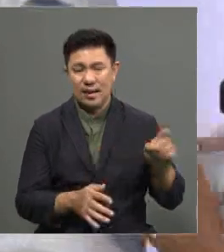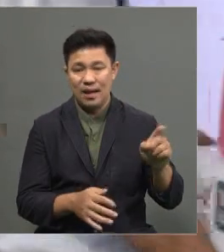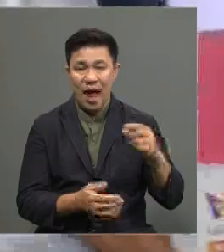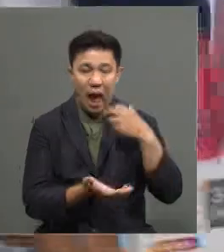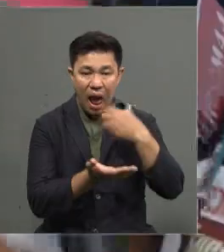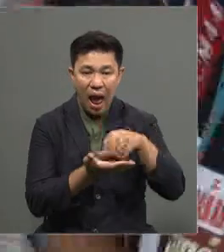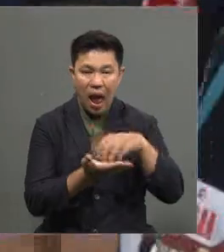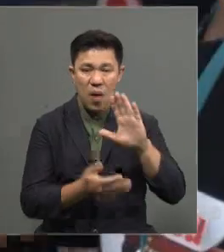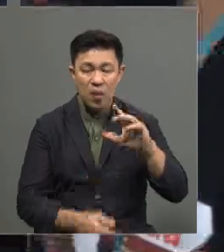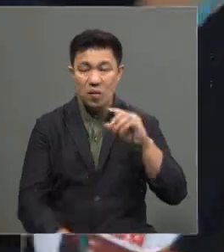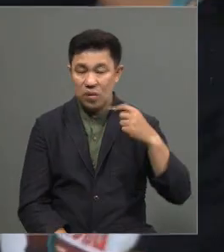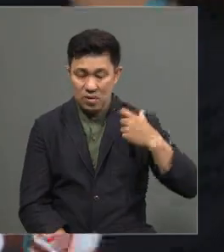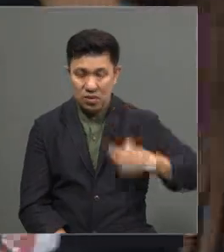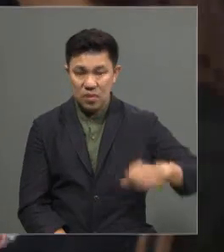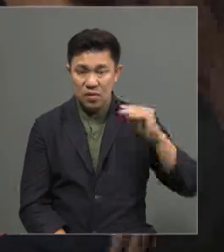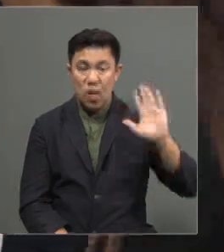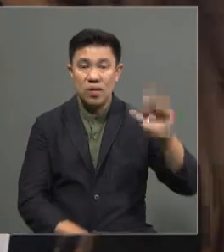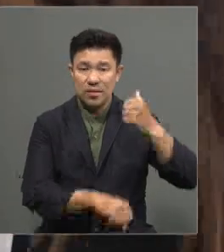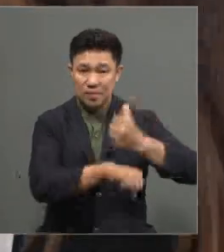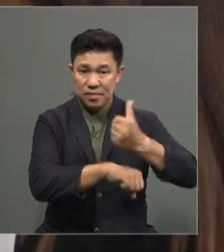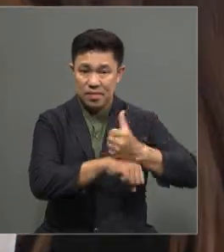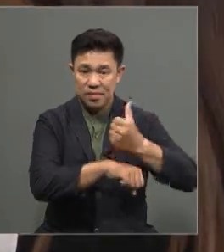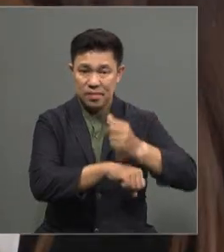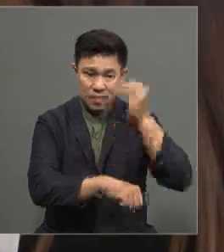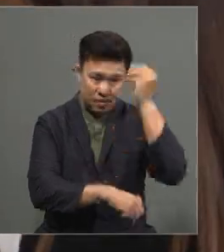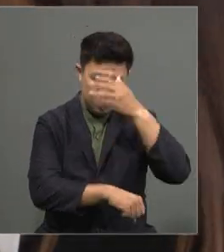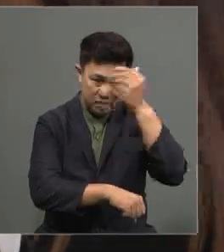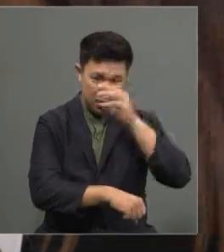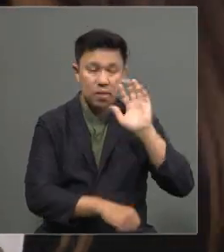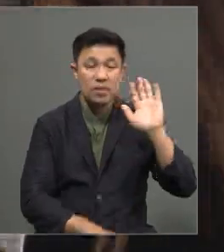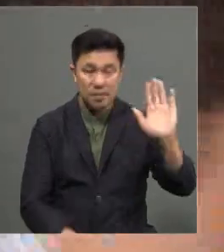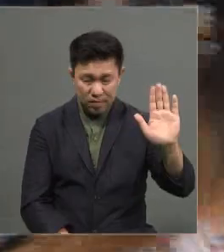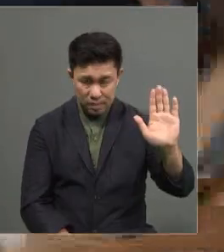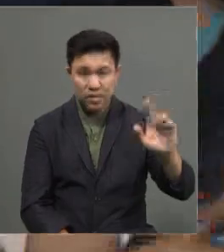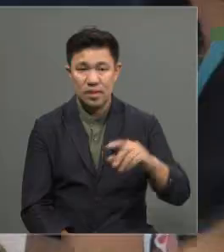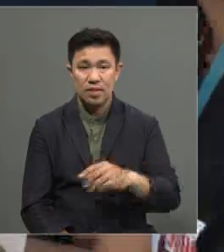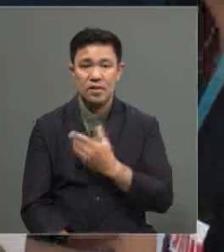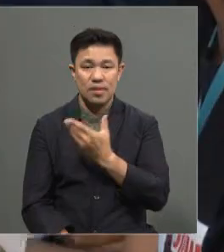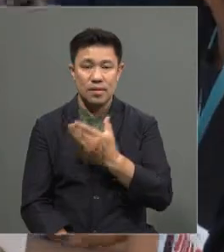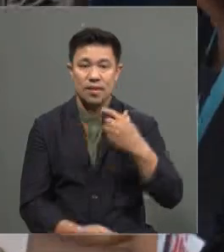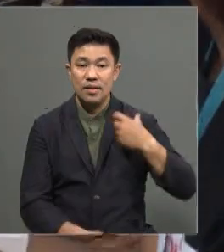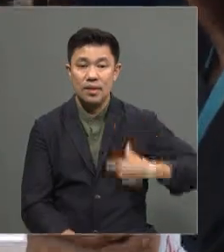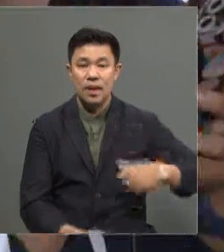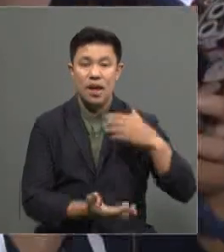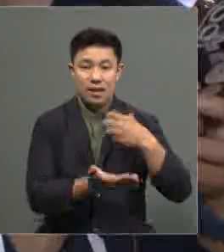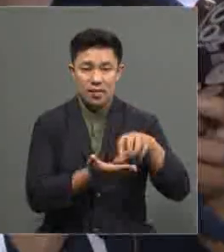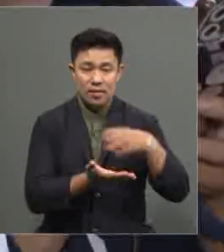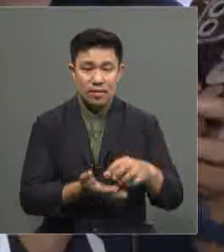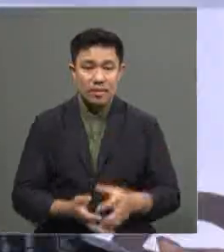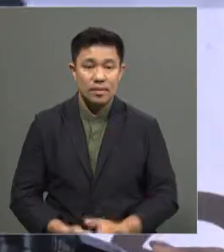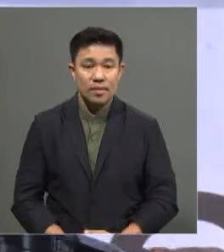ากคำของทนายวิทูลฝั่งบอสพอลนะย้ำแบบนี้ก่อนนะฮะนี่คือความฝั่งบอสพอลลองฟังเสียงทนายเล่าดูครับ